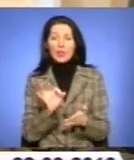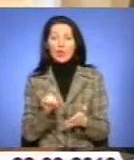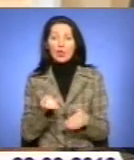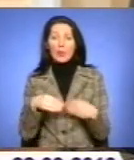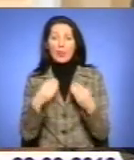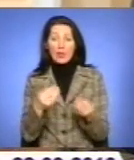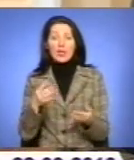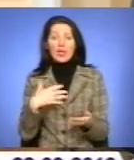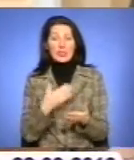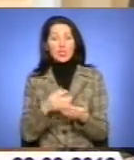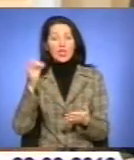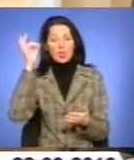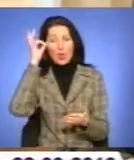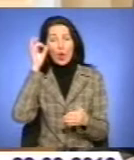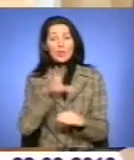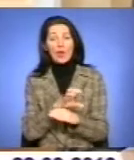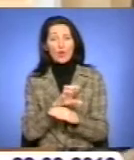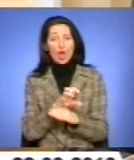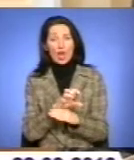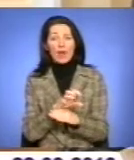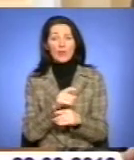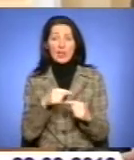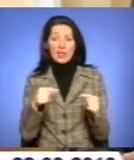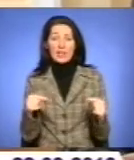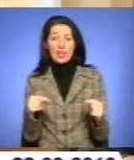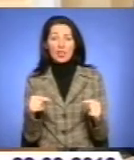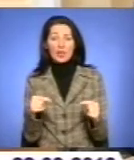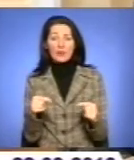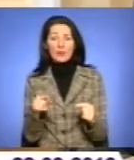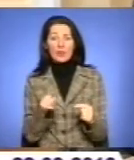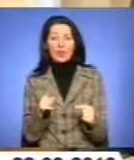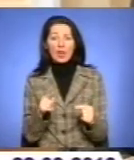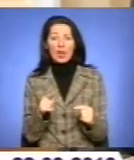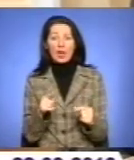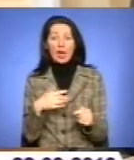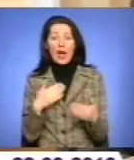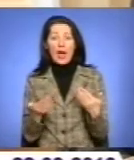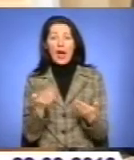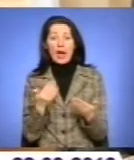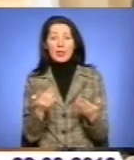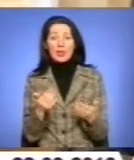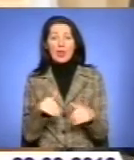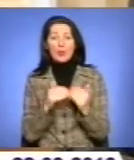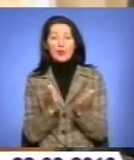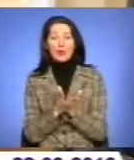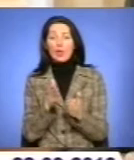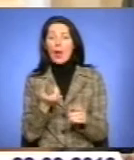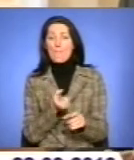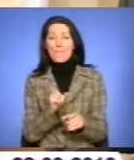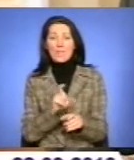давали, спогади, фотографії і так далі, щоб були шанси до роботи. Але абсолютна